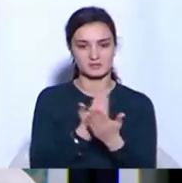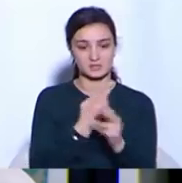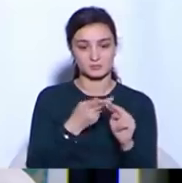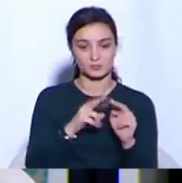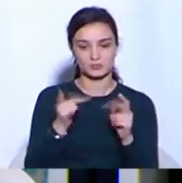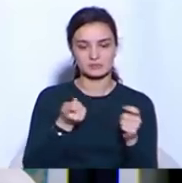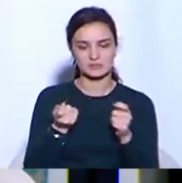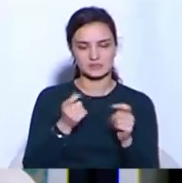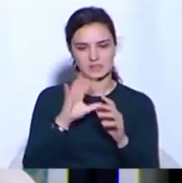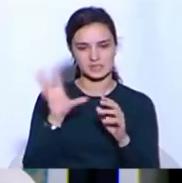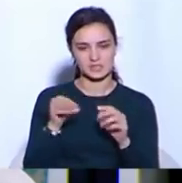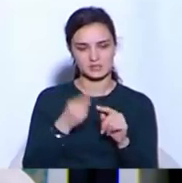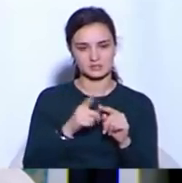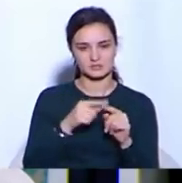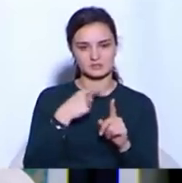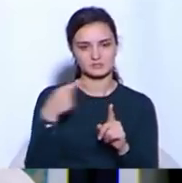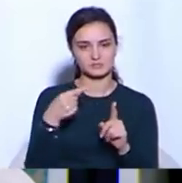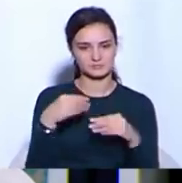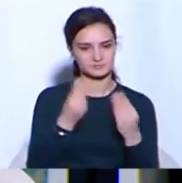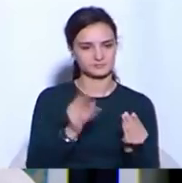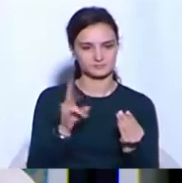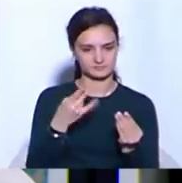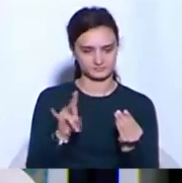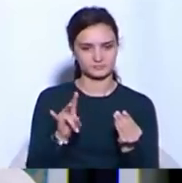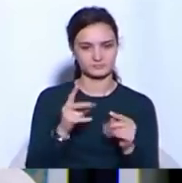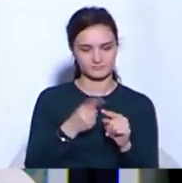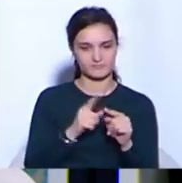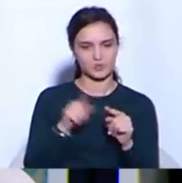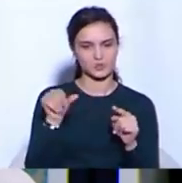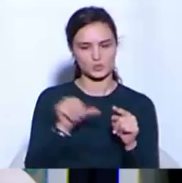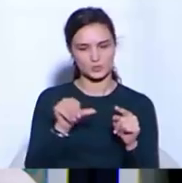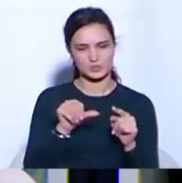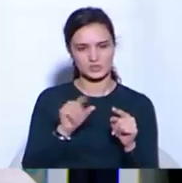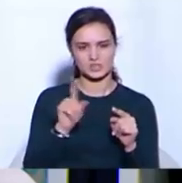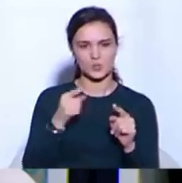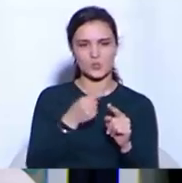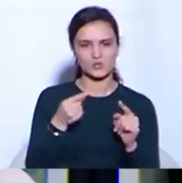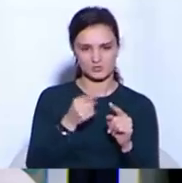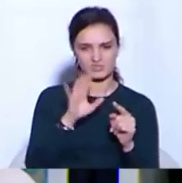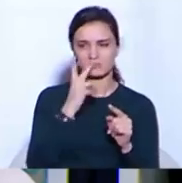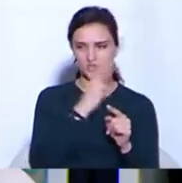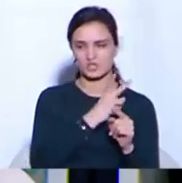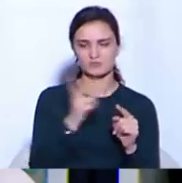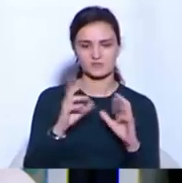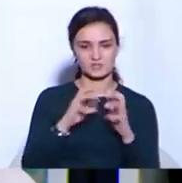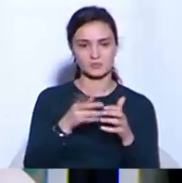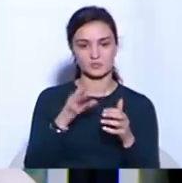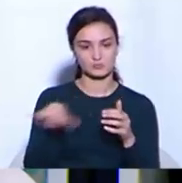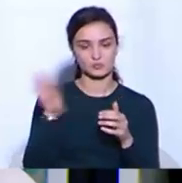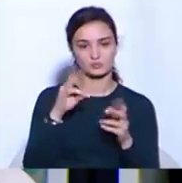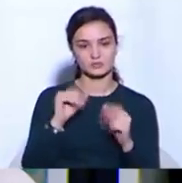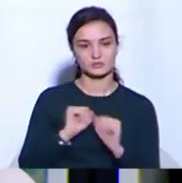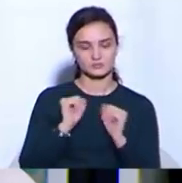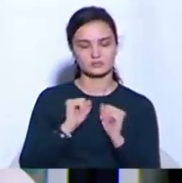ამიტომ ფრთხილად უნდა ვიყოთ და მაქსიმალურად ვეცადოთ, ამიტომ ისინი ცუც და უარყოფით ისედაც შეამჩნევენ, ამიტომ მაქსიმალურად